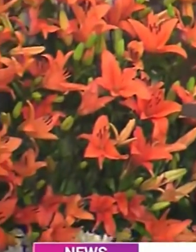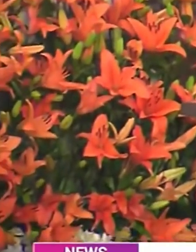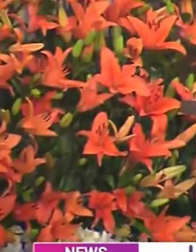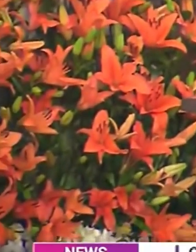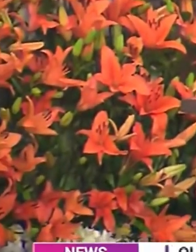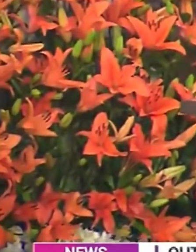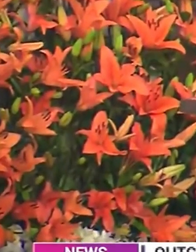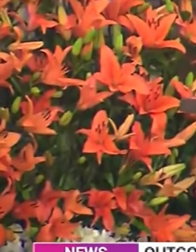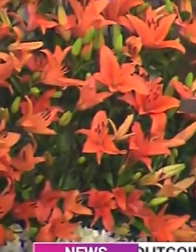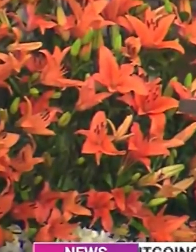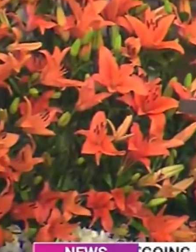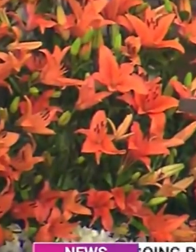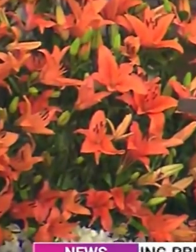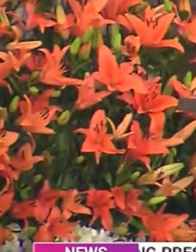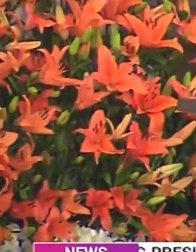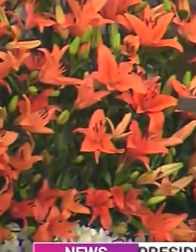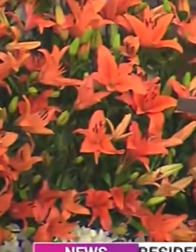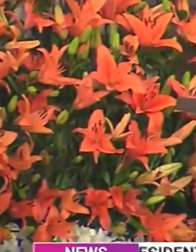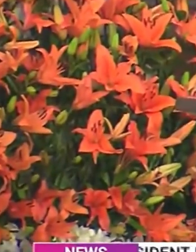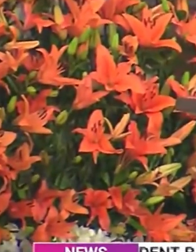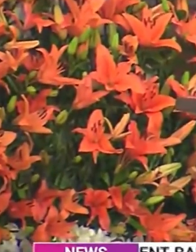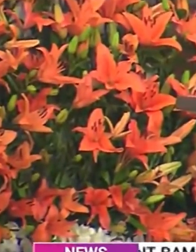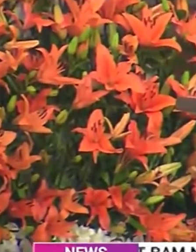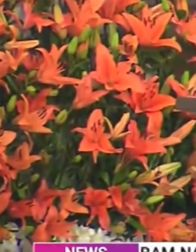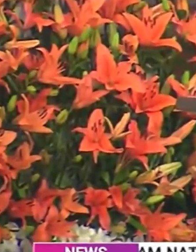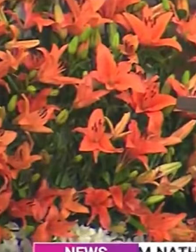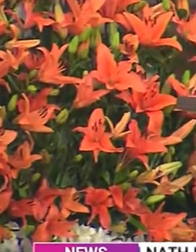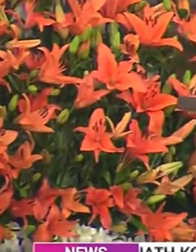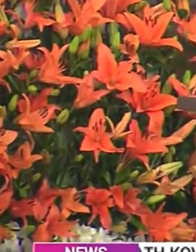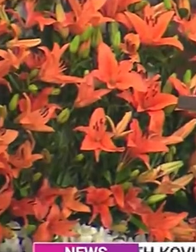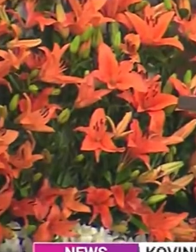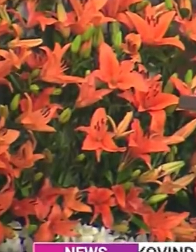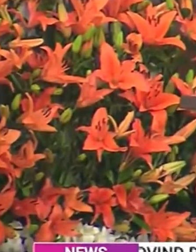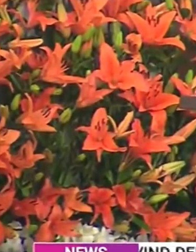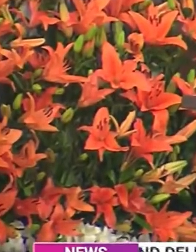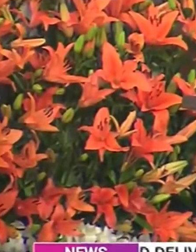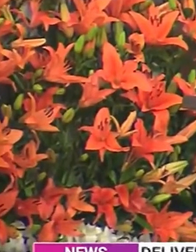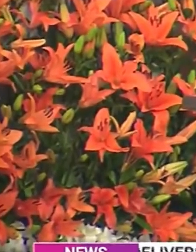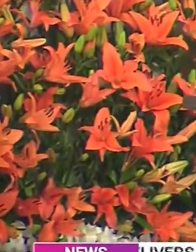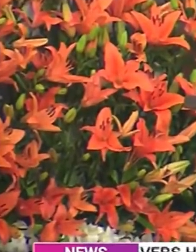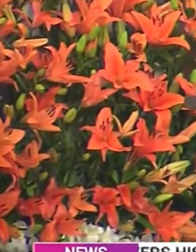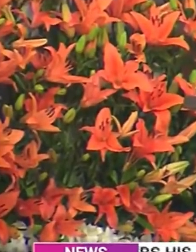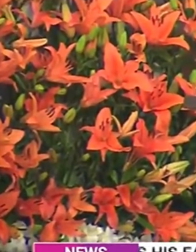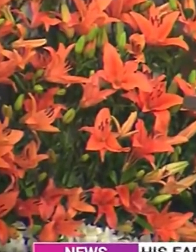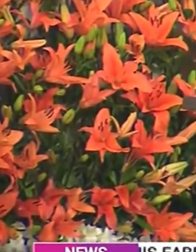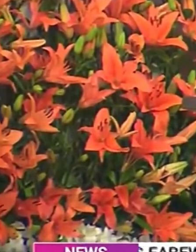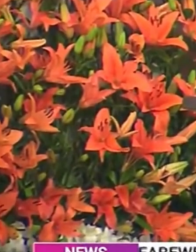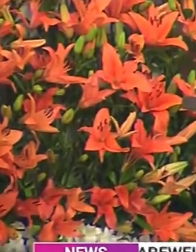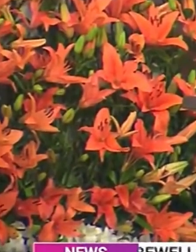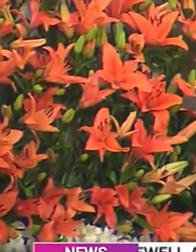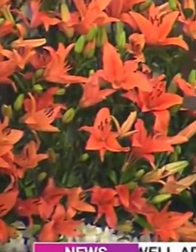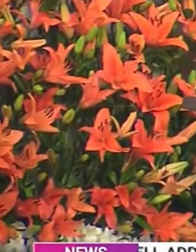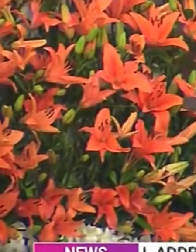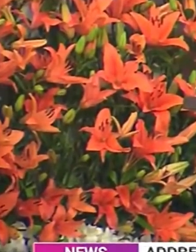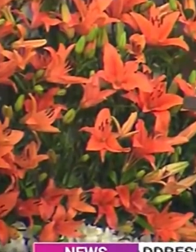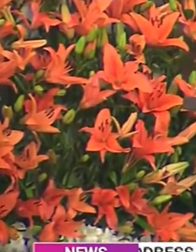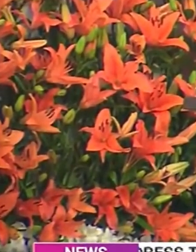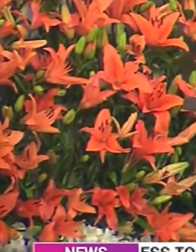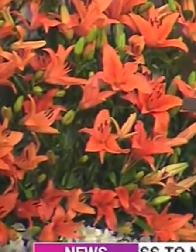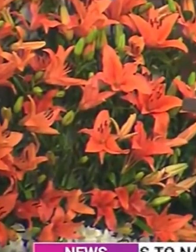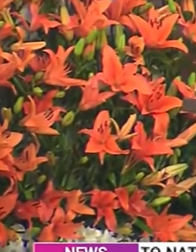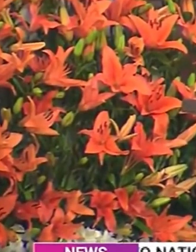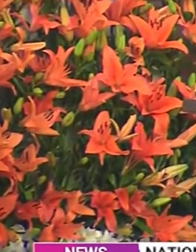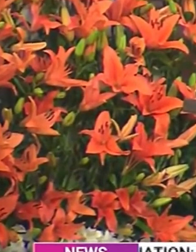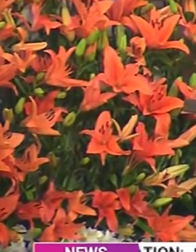तथा संघ शासित प्रदेशों क्षेत्रों के प्रशासकों को भेजी जाए। भारत सरकार के सभी मंत्रालयों और विभागों को भी